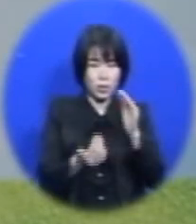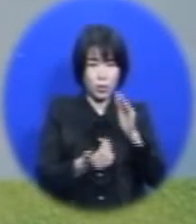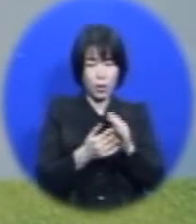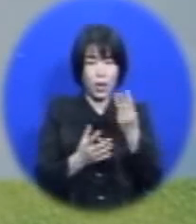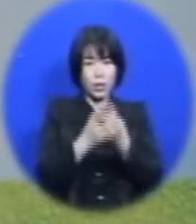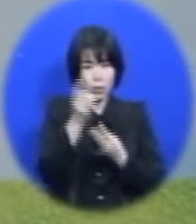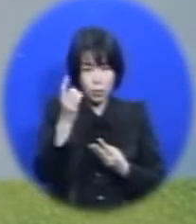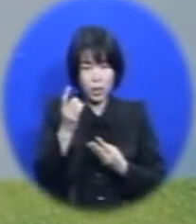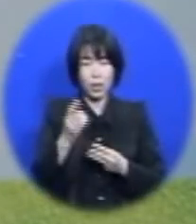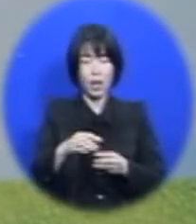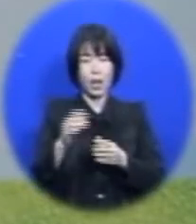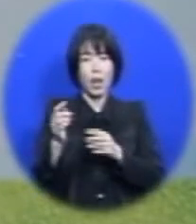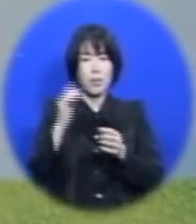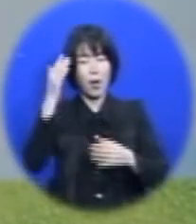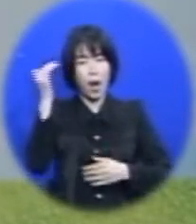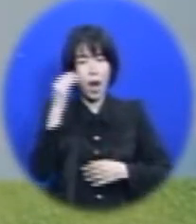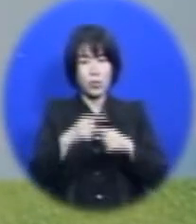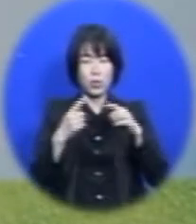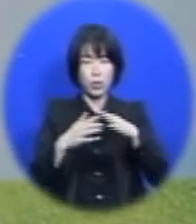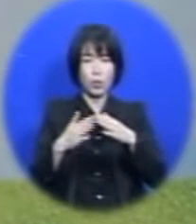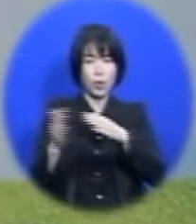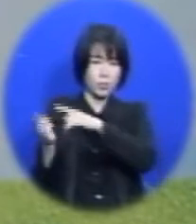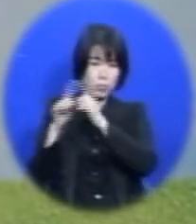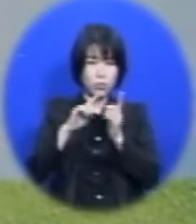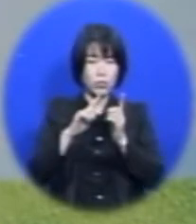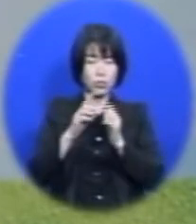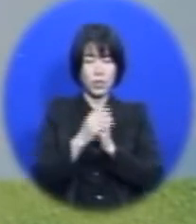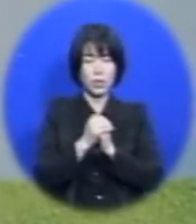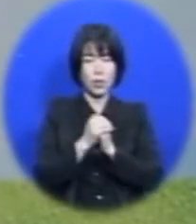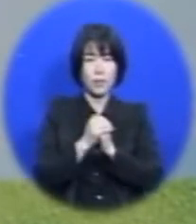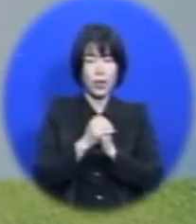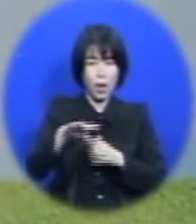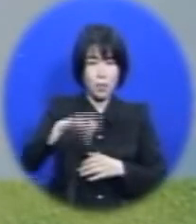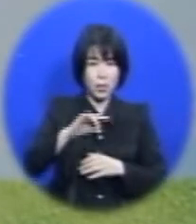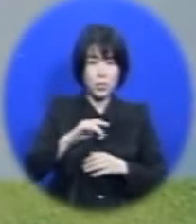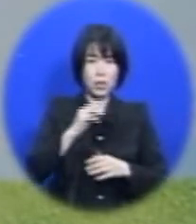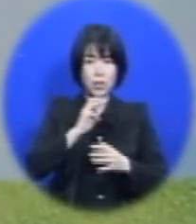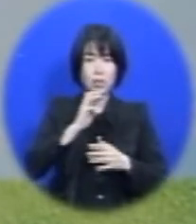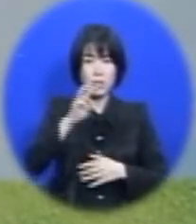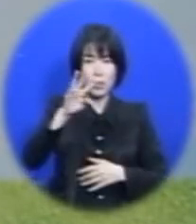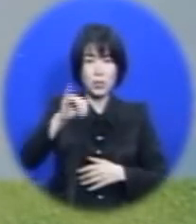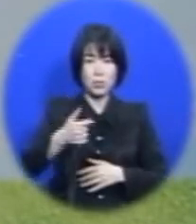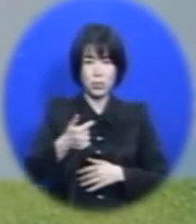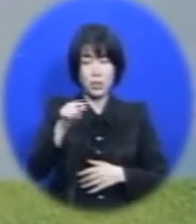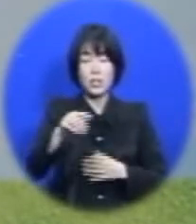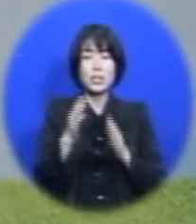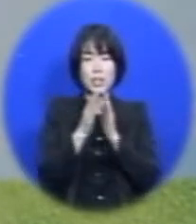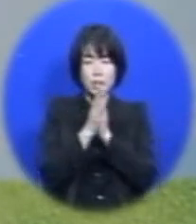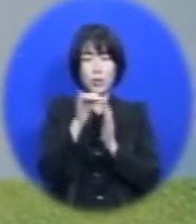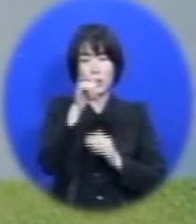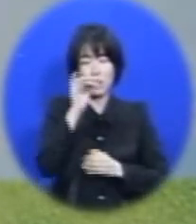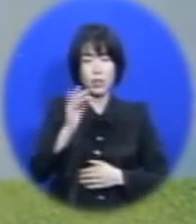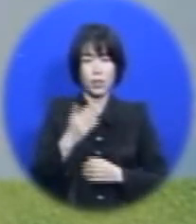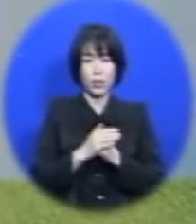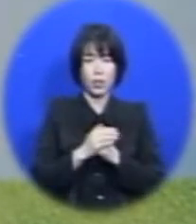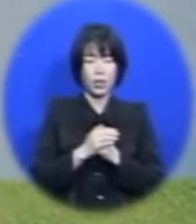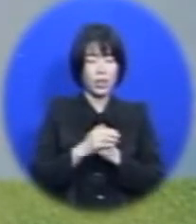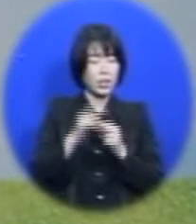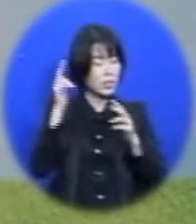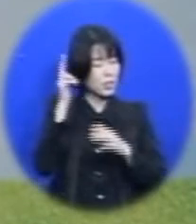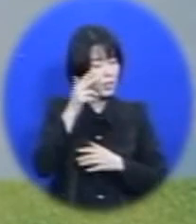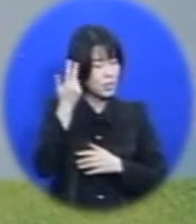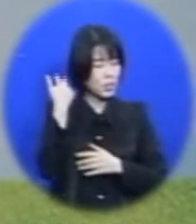위해서 기도합니다. 하여튼 저희 교회 새벽기도는 나오시면 한 30분은 먼저 그 기도를 해야 돼요. 지난주간도 그 기도를